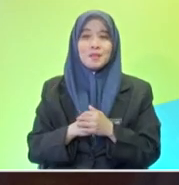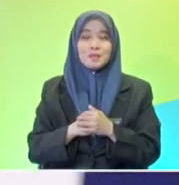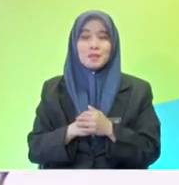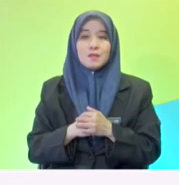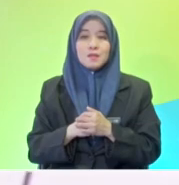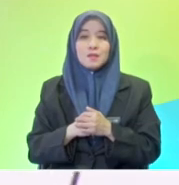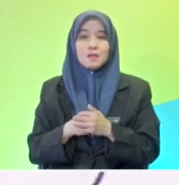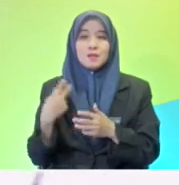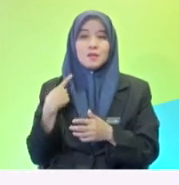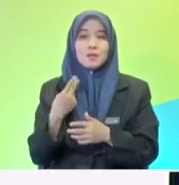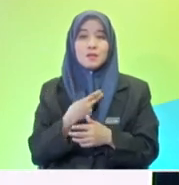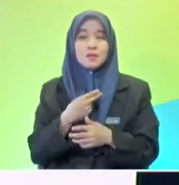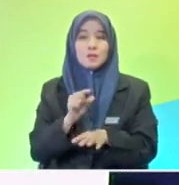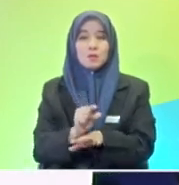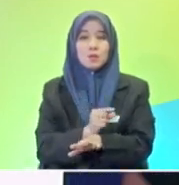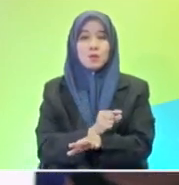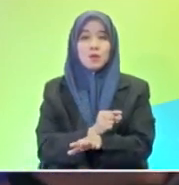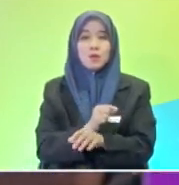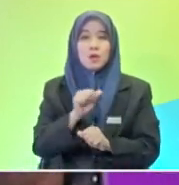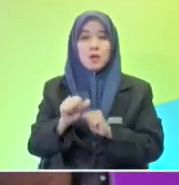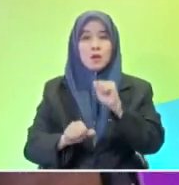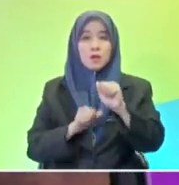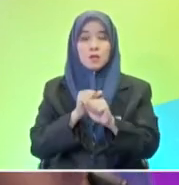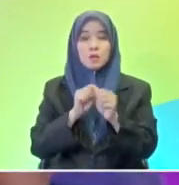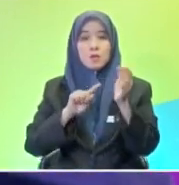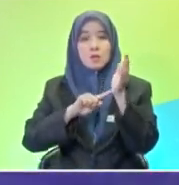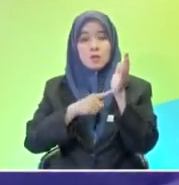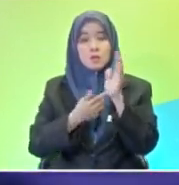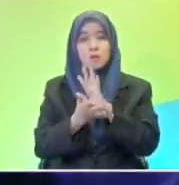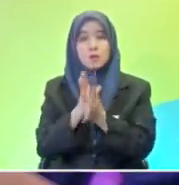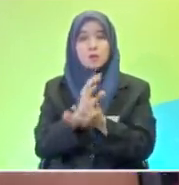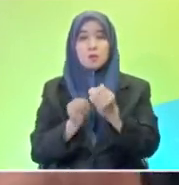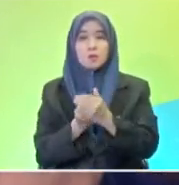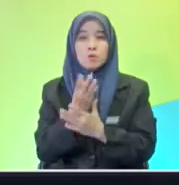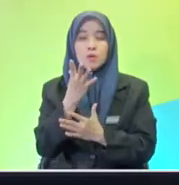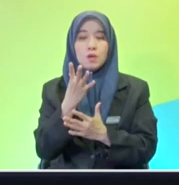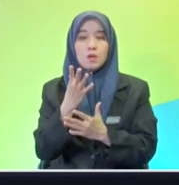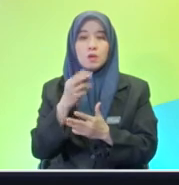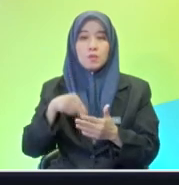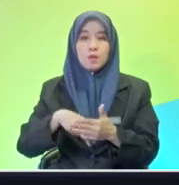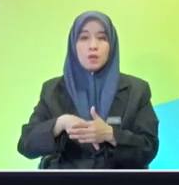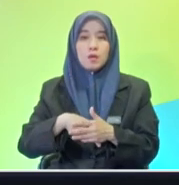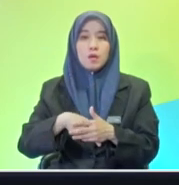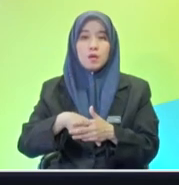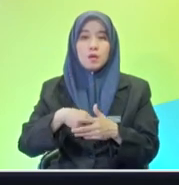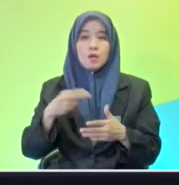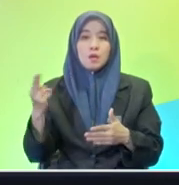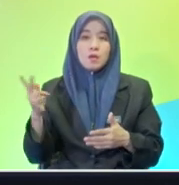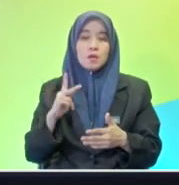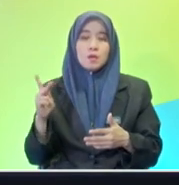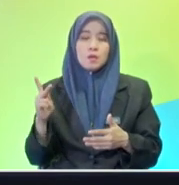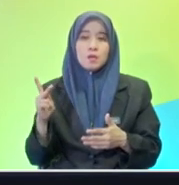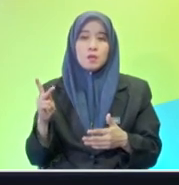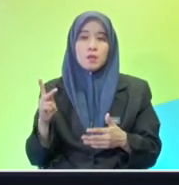tak kita k Ana semula jadi tumbuhan tadi Daun kita dah boleh hasilkan hasil seni yang sangat kreatif tak cukuplah